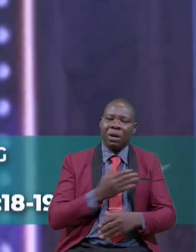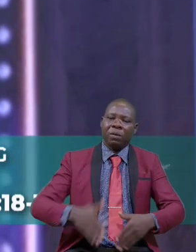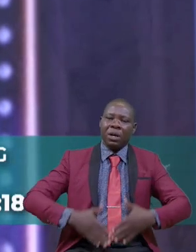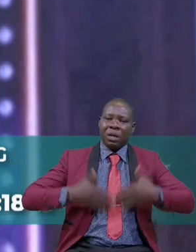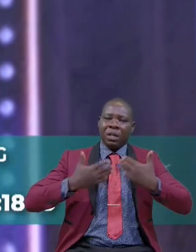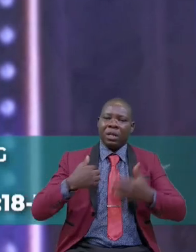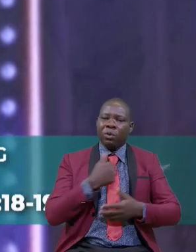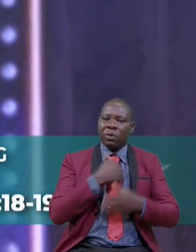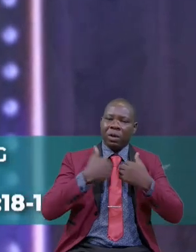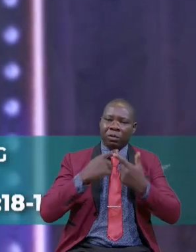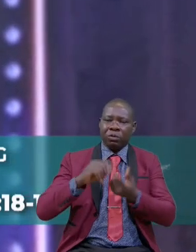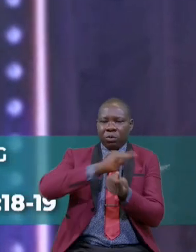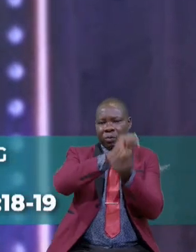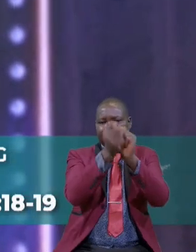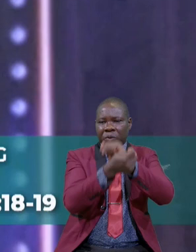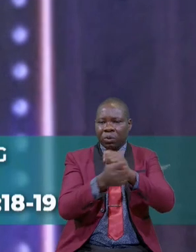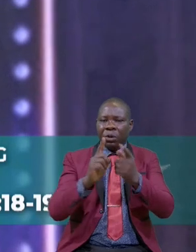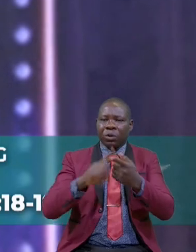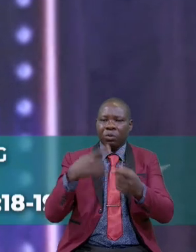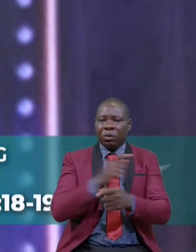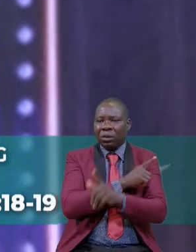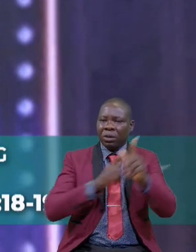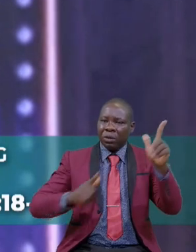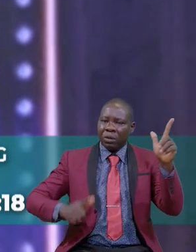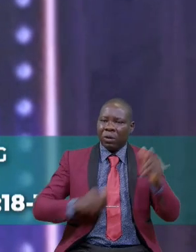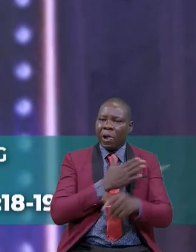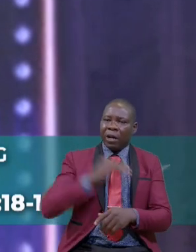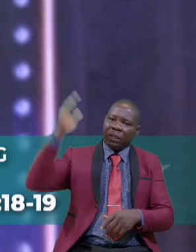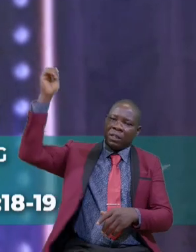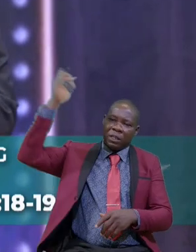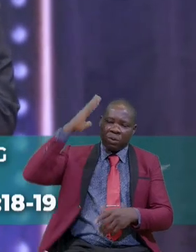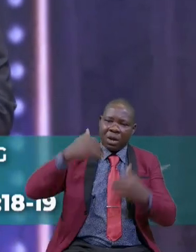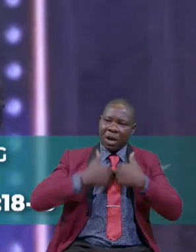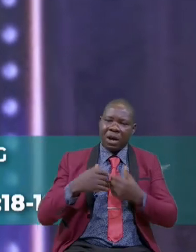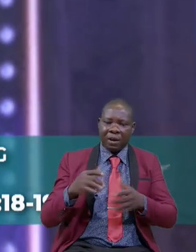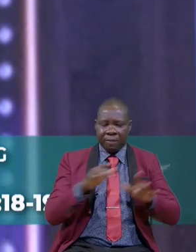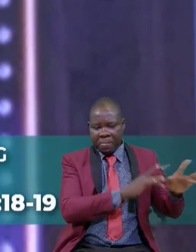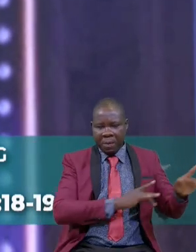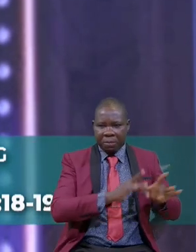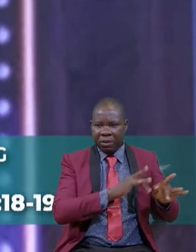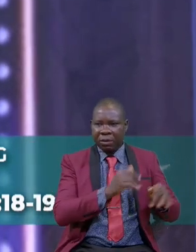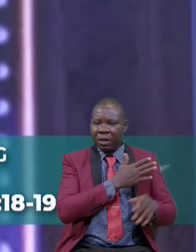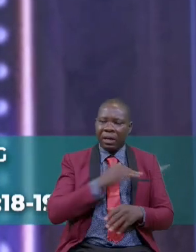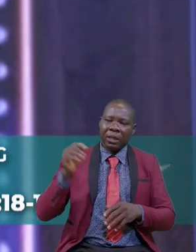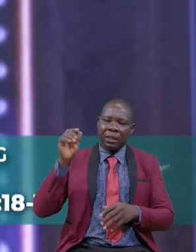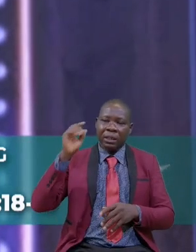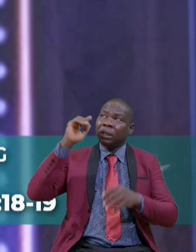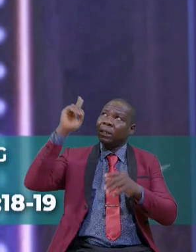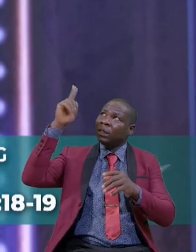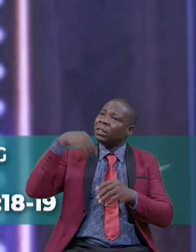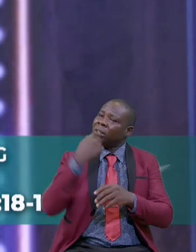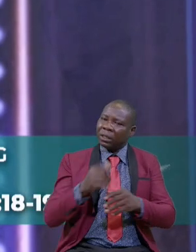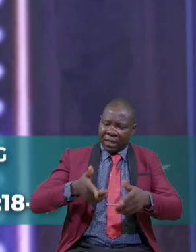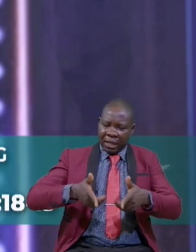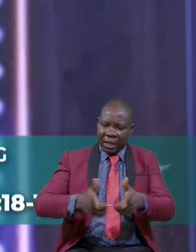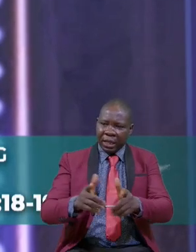à l'Éternel, à notre Dieu qui ne se lasse pas, qu'il retourne à l'Éternel qui aura pitié de lui,